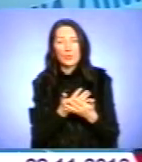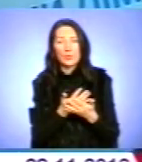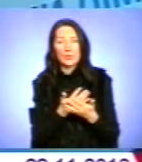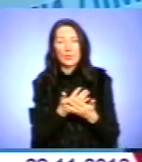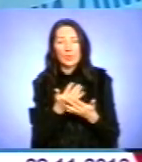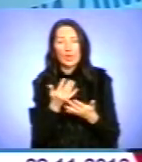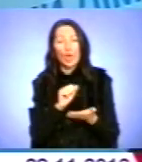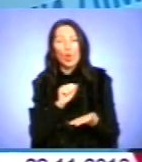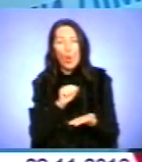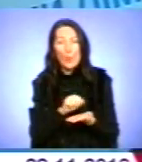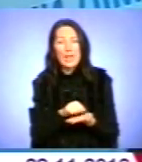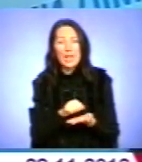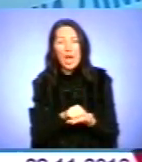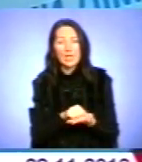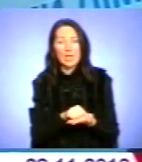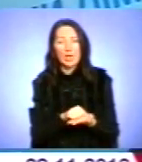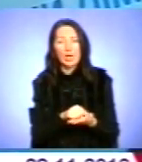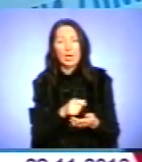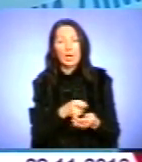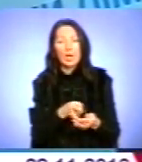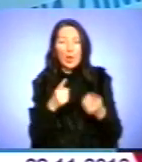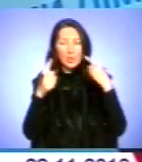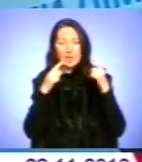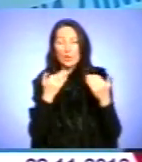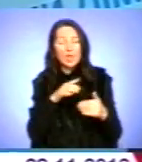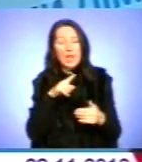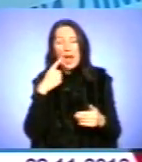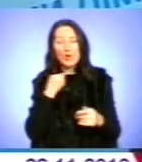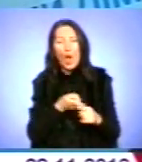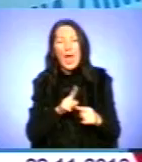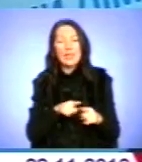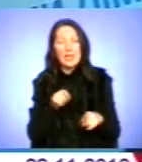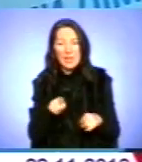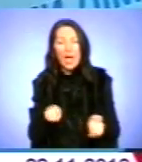фільмів документальних. Про сказках уже не говорю, бо це там теж